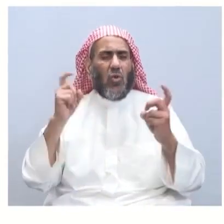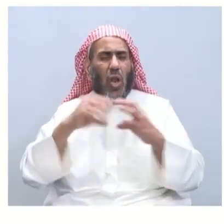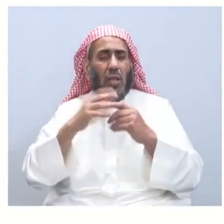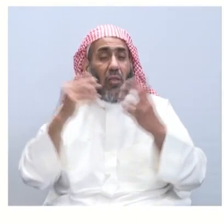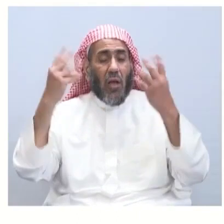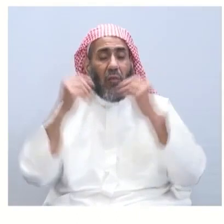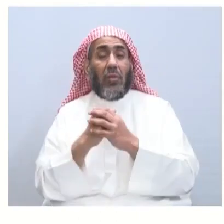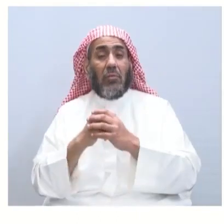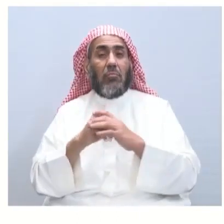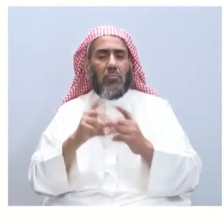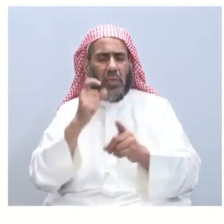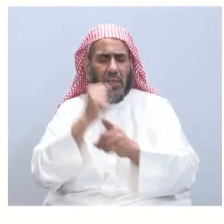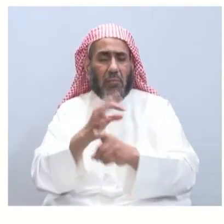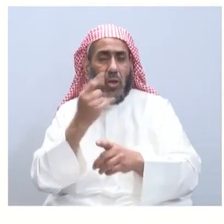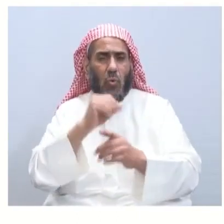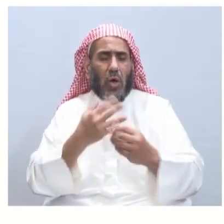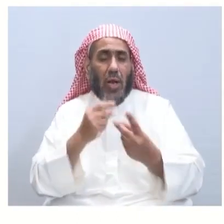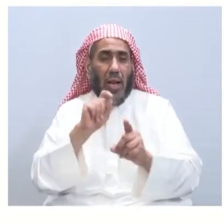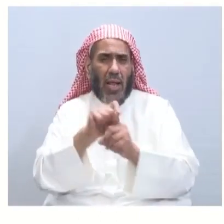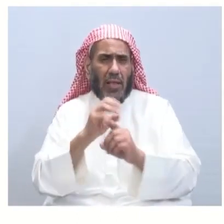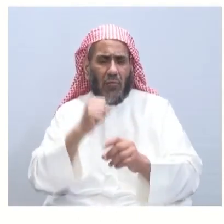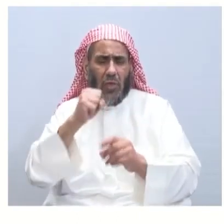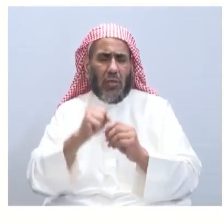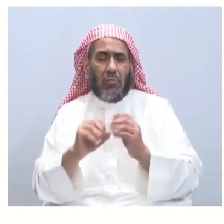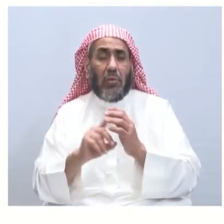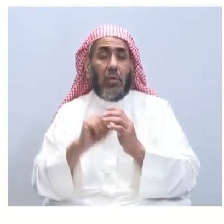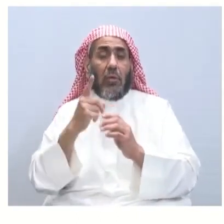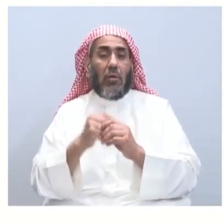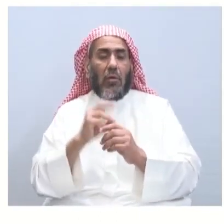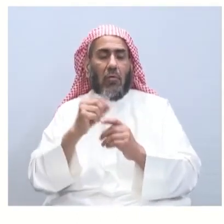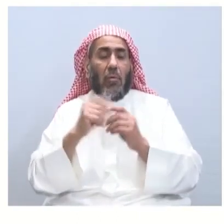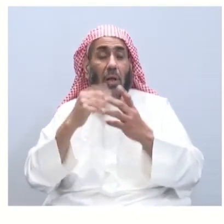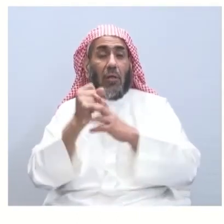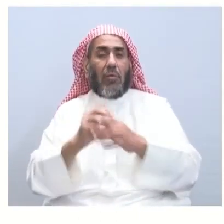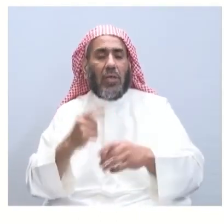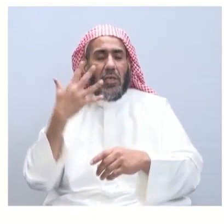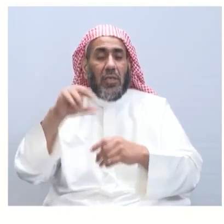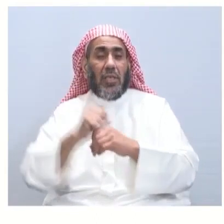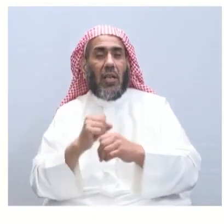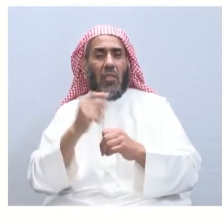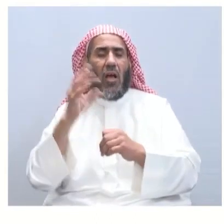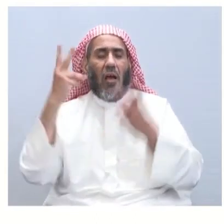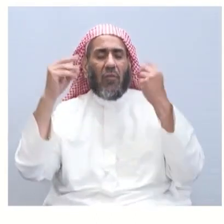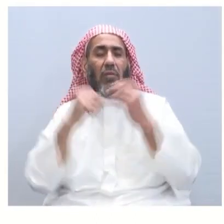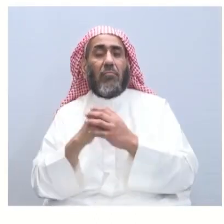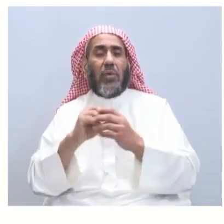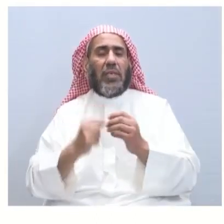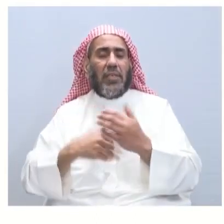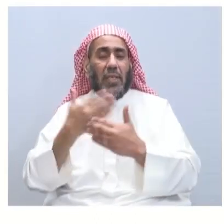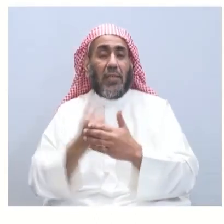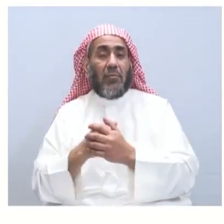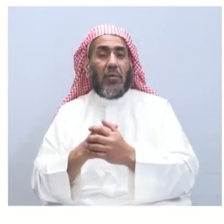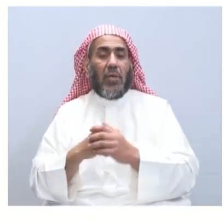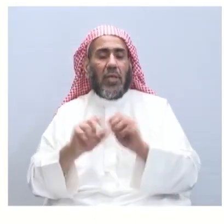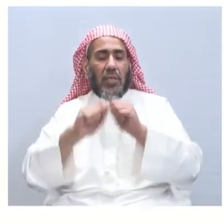ثقافيه تلتزم الحوار الهادف والجاد من ابرز الملاحق الثقافيه الجزيره الثقافيه الجزيره الثقافيه الصادره